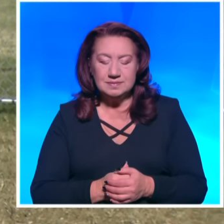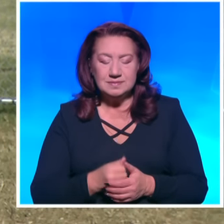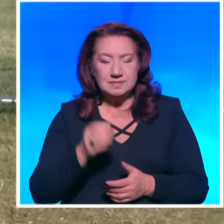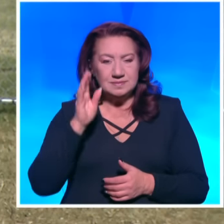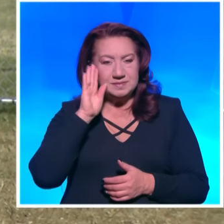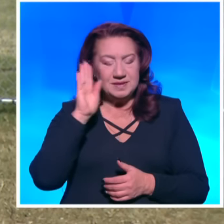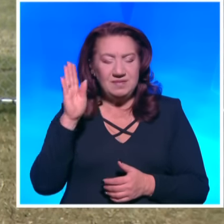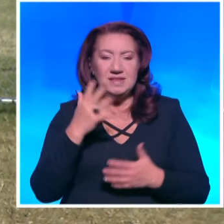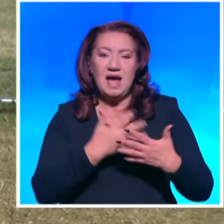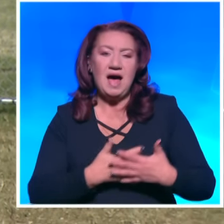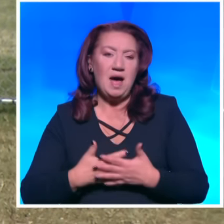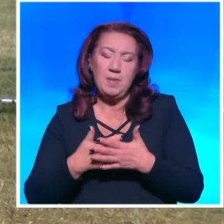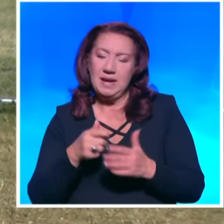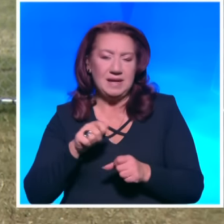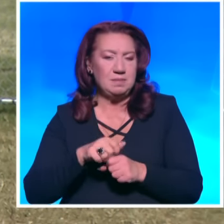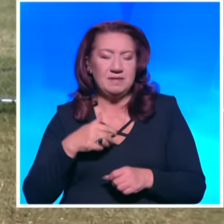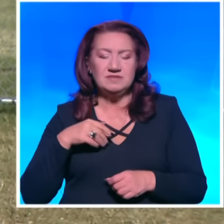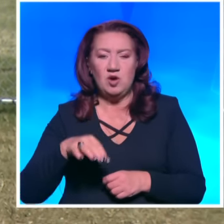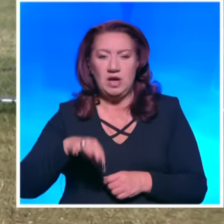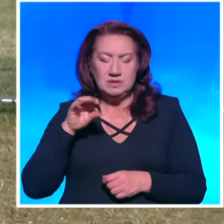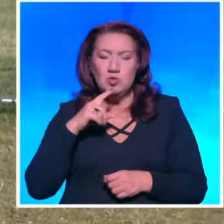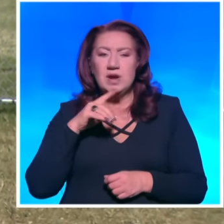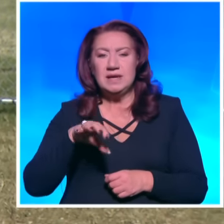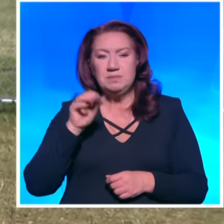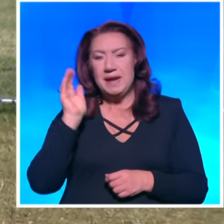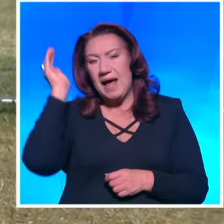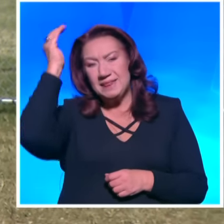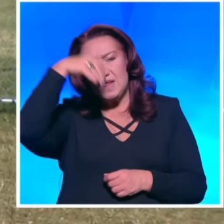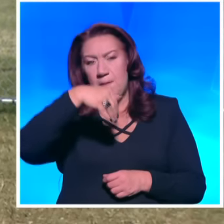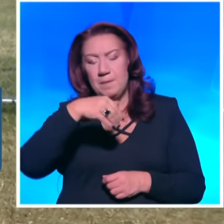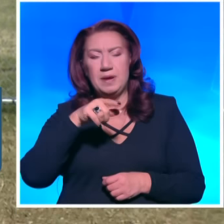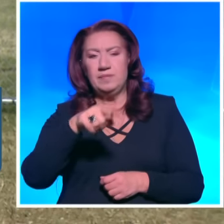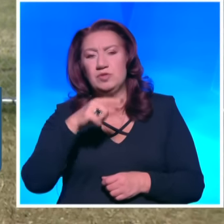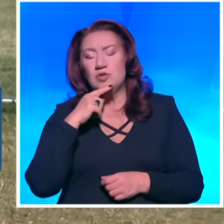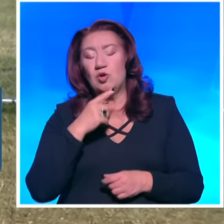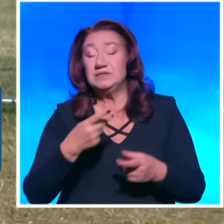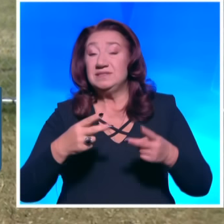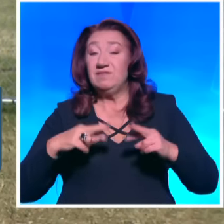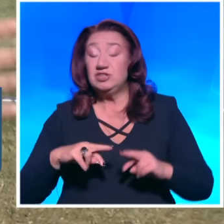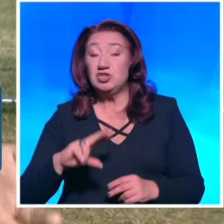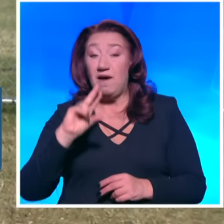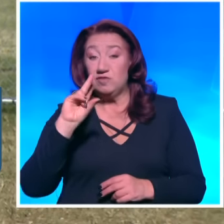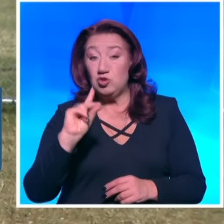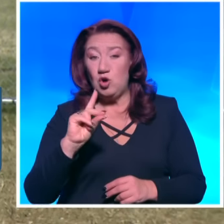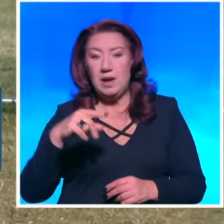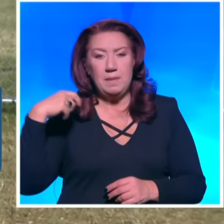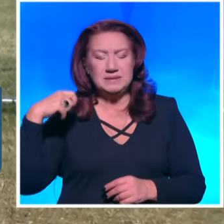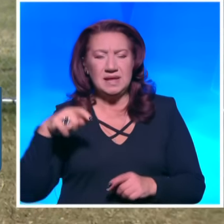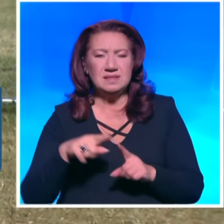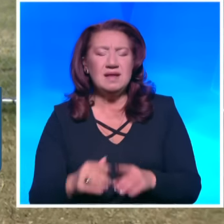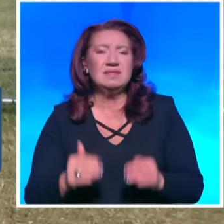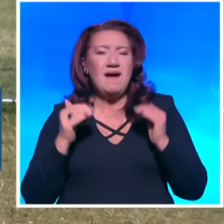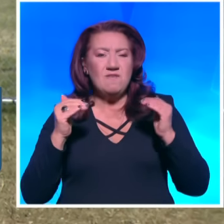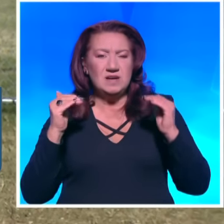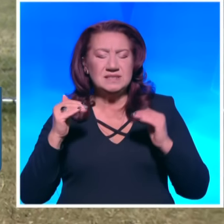Здравей, Вики! Америка направи своя избор и това е Доналд Тръмп. Той ще се завърне за втори мандат в Белия дом като най-възрастният президент